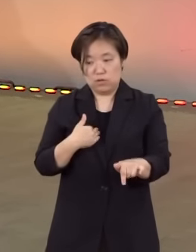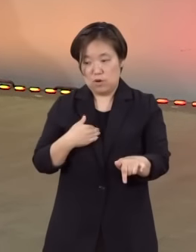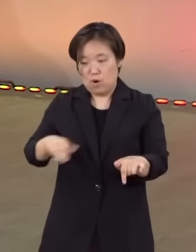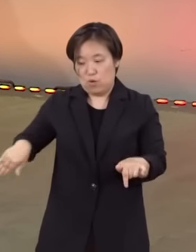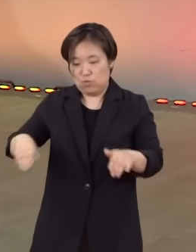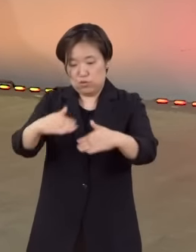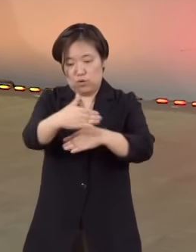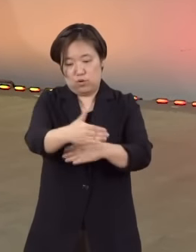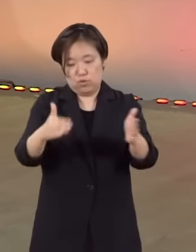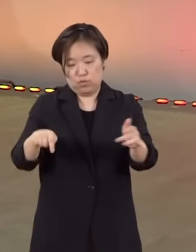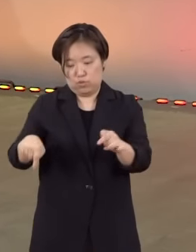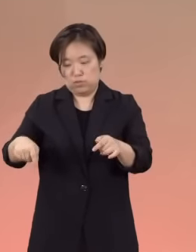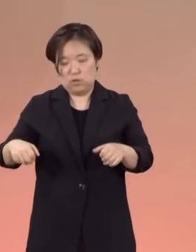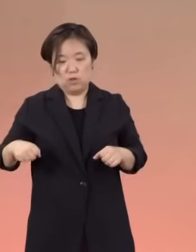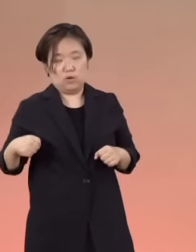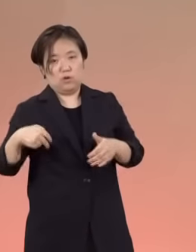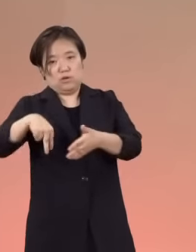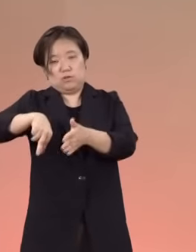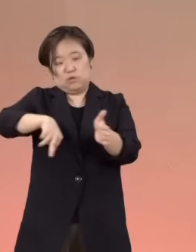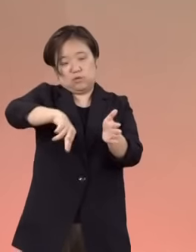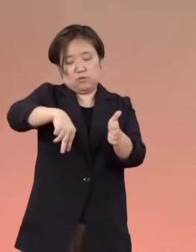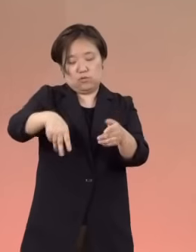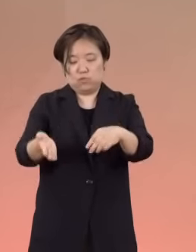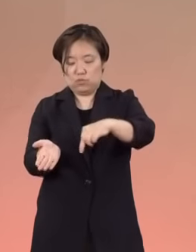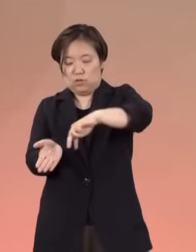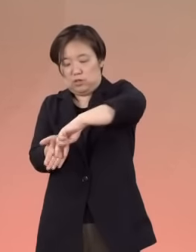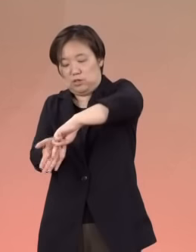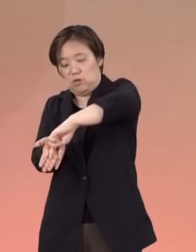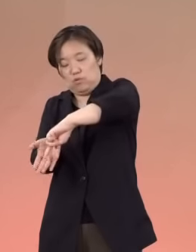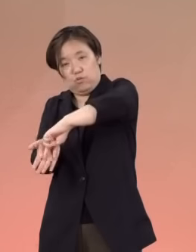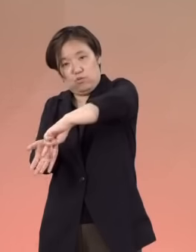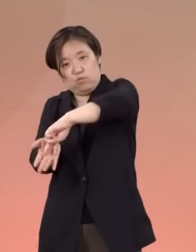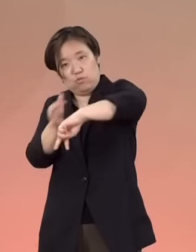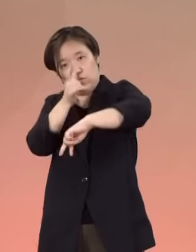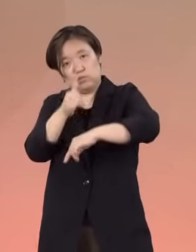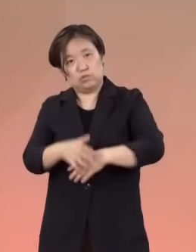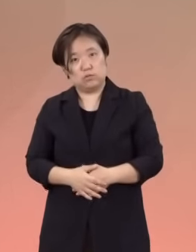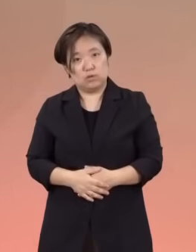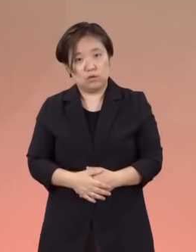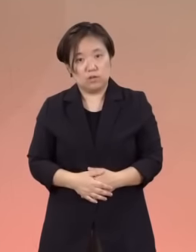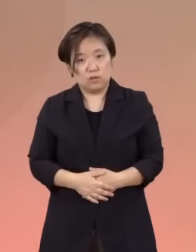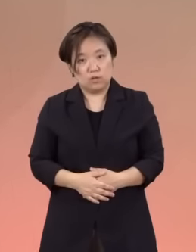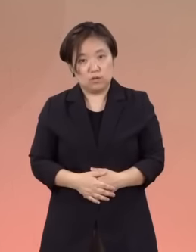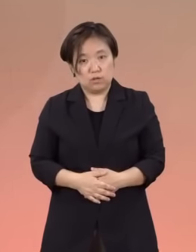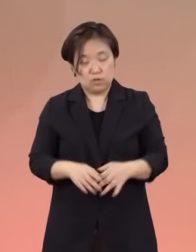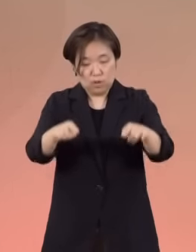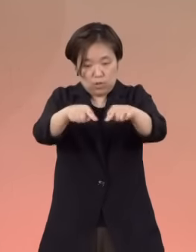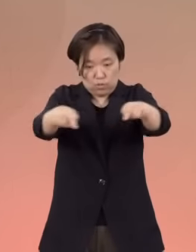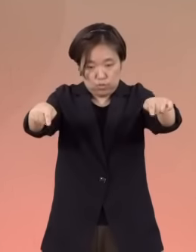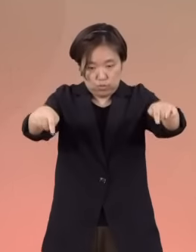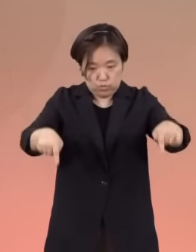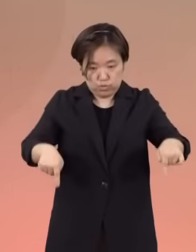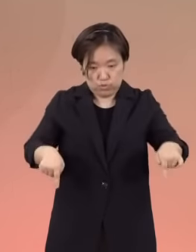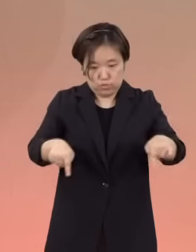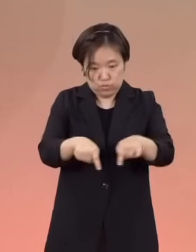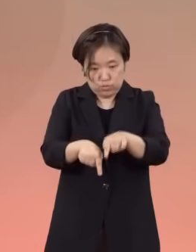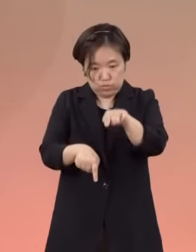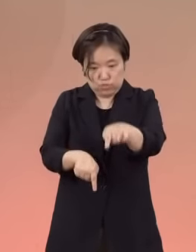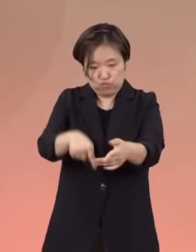기대고 있었습니다 아니 엘리베이터 성인네 명이 타고